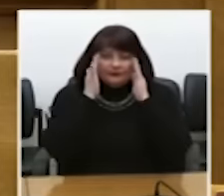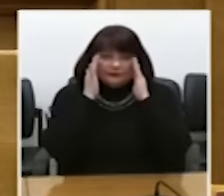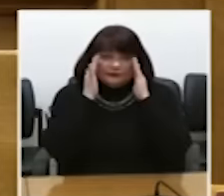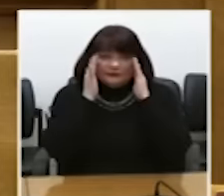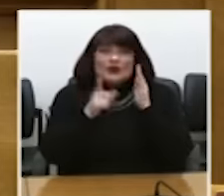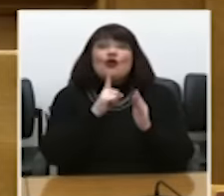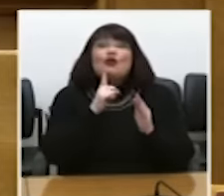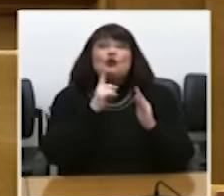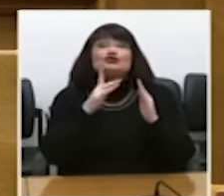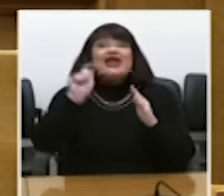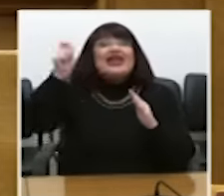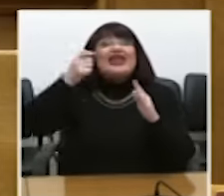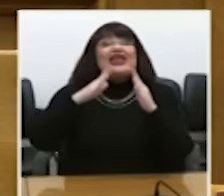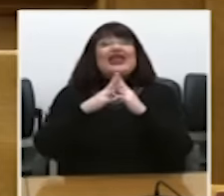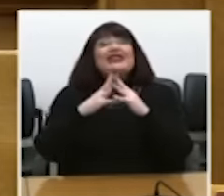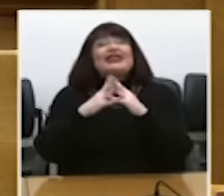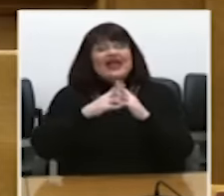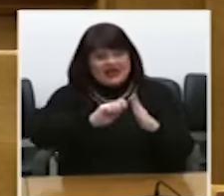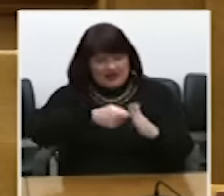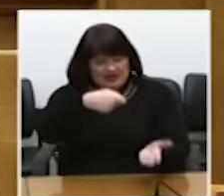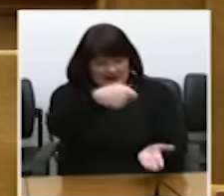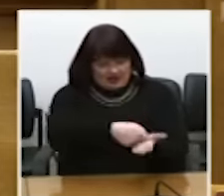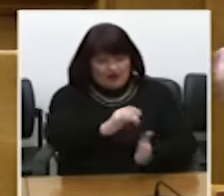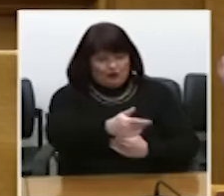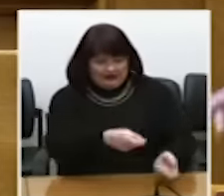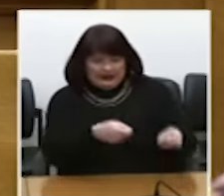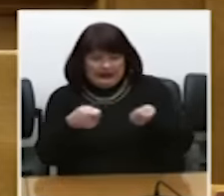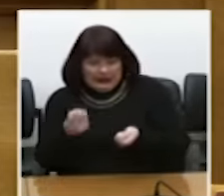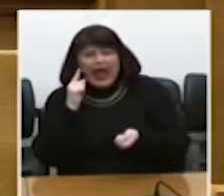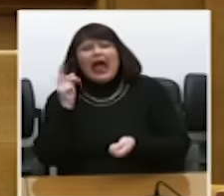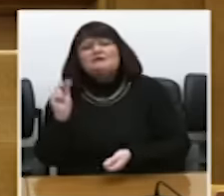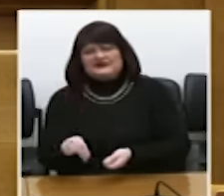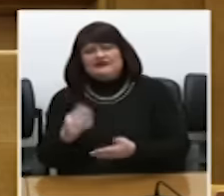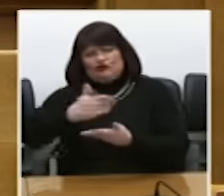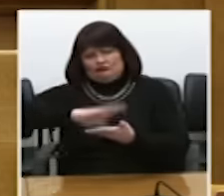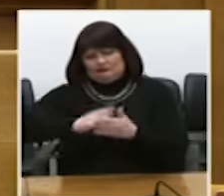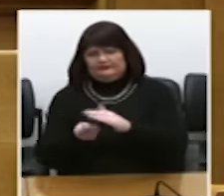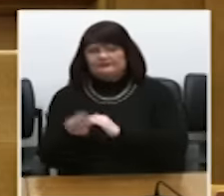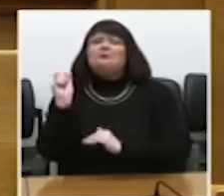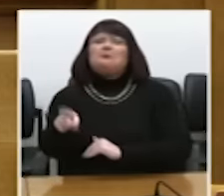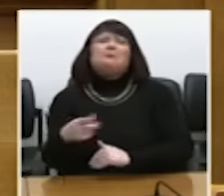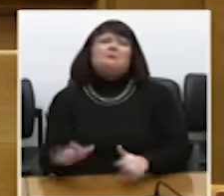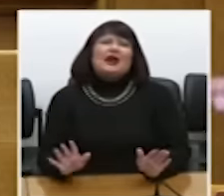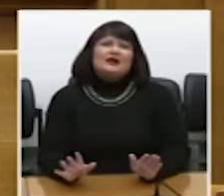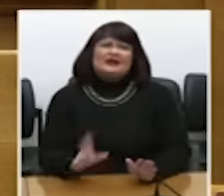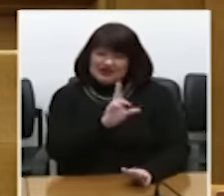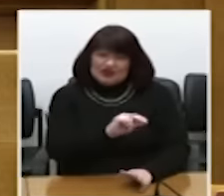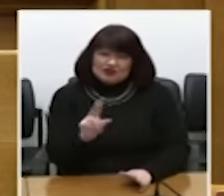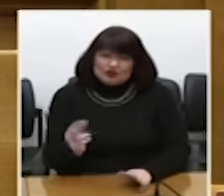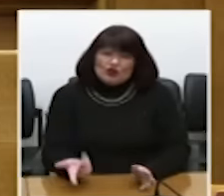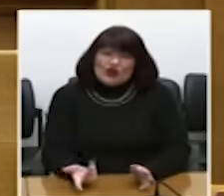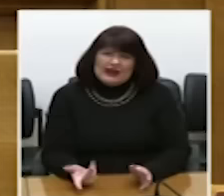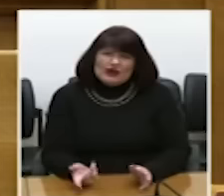της ΔΕΗ και της παραλαβής ενός δέματος, θα μπορεί να ρίχνει και την ψήφο του, λες και αυτές οι πράξεις είναι